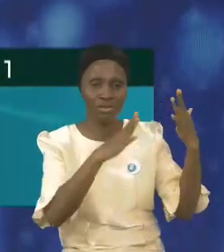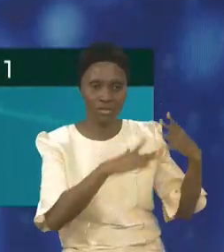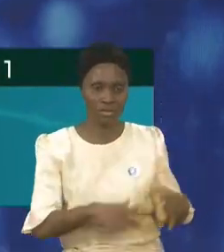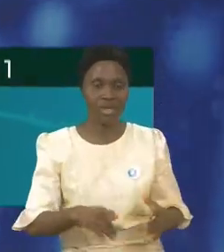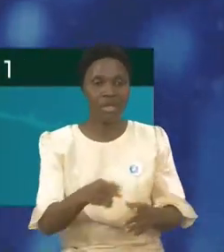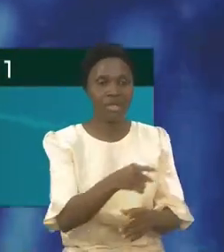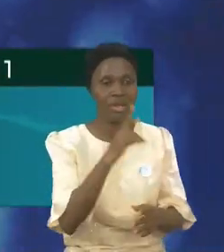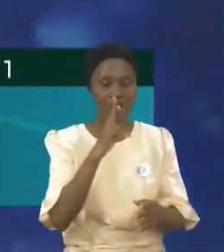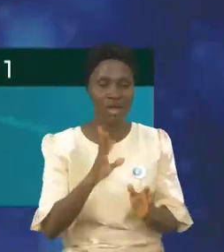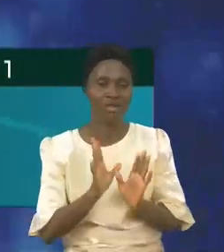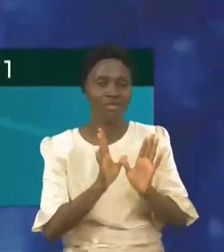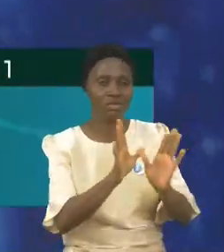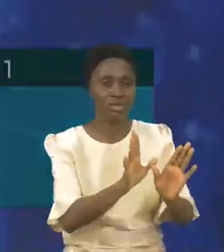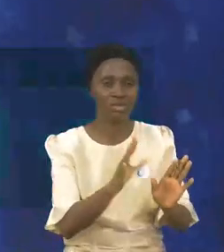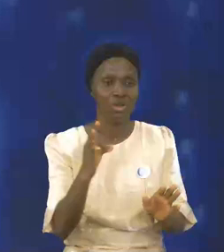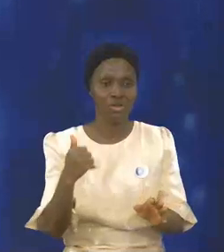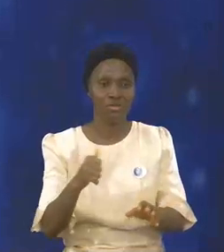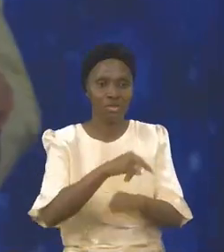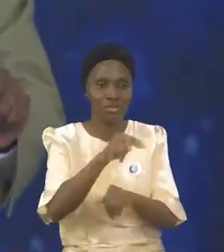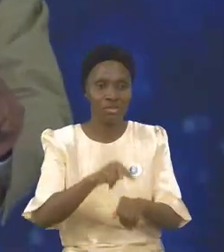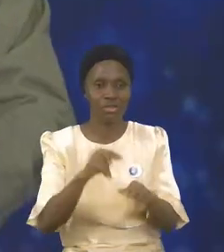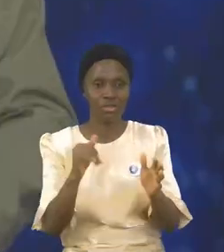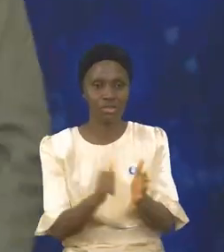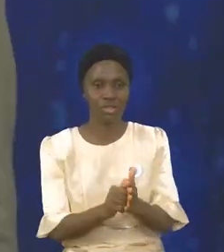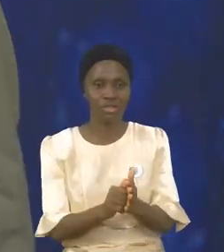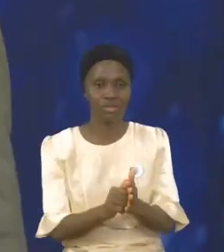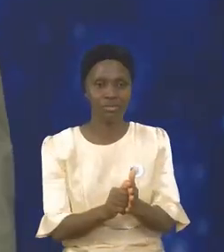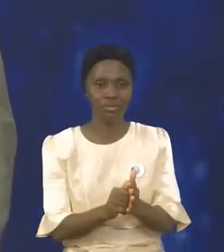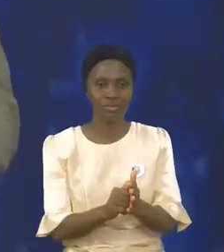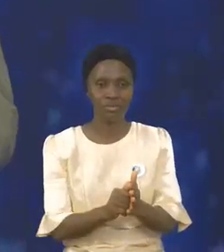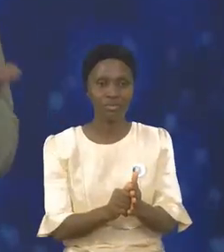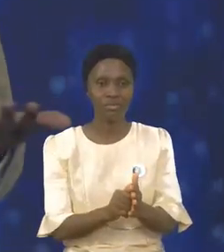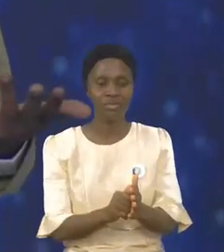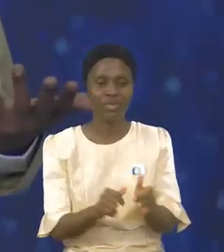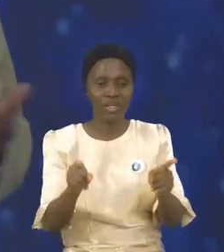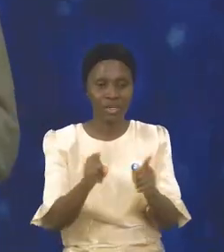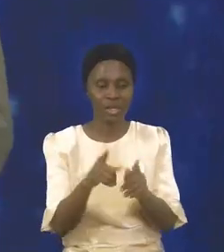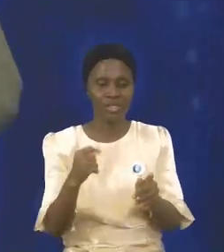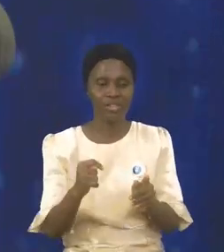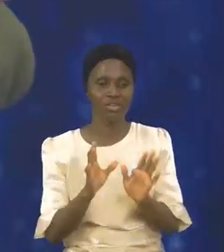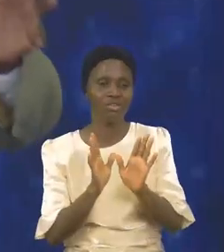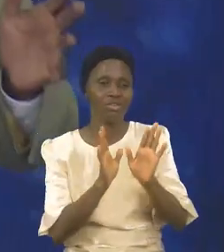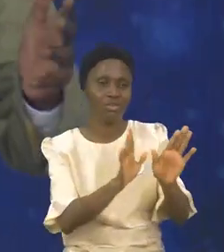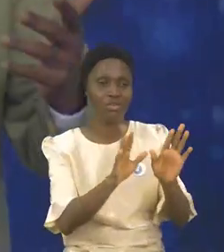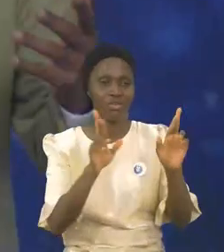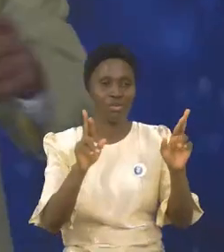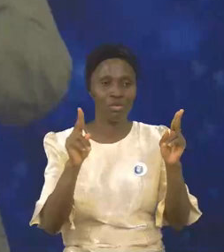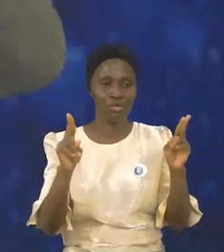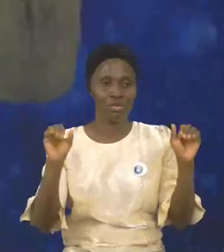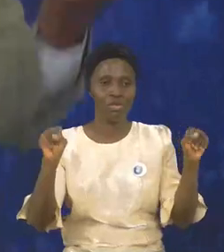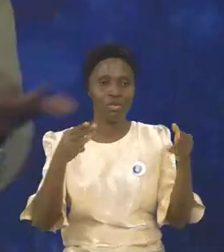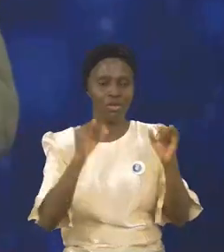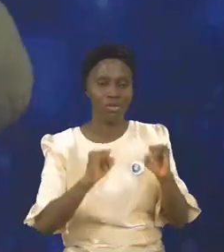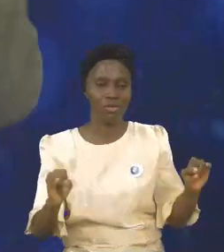et ils font de grands tumultes, ils font de bruit comme la mer qui mugit, quel tumulte